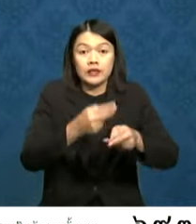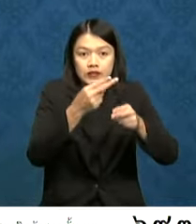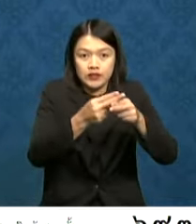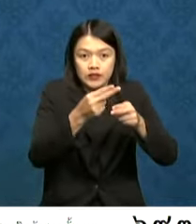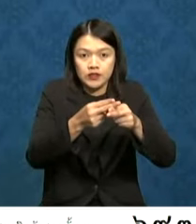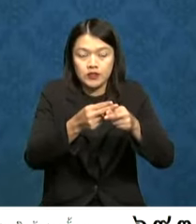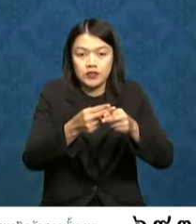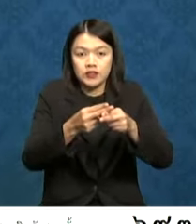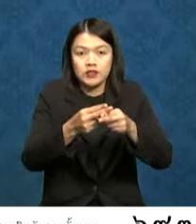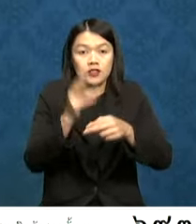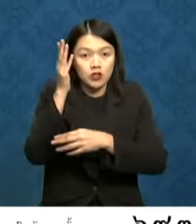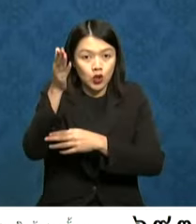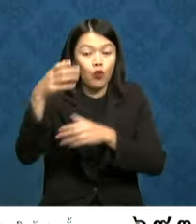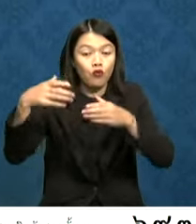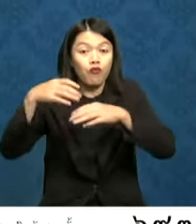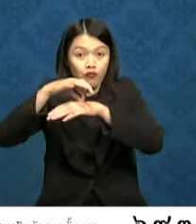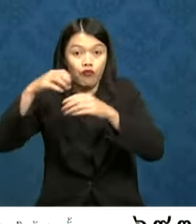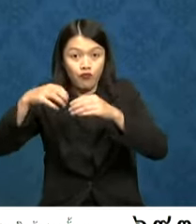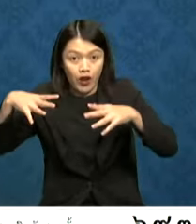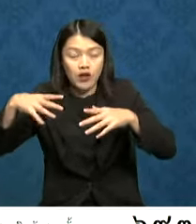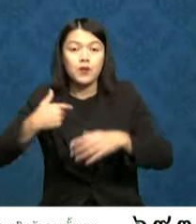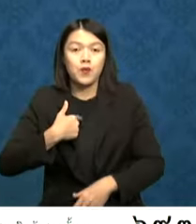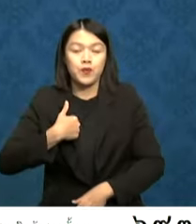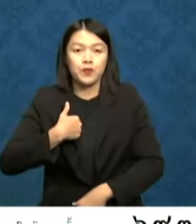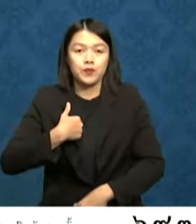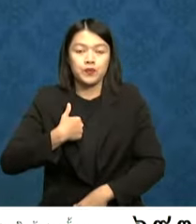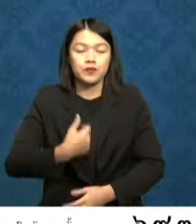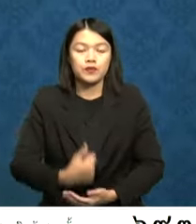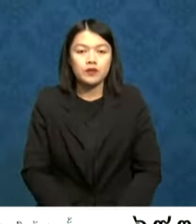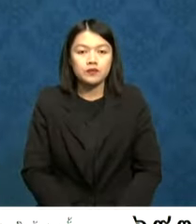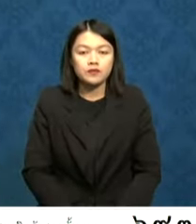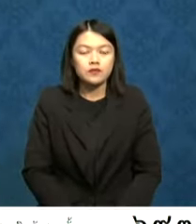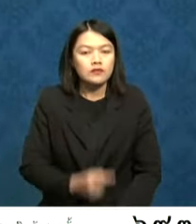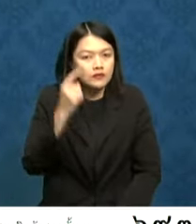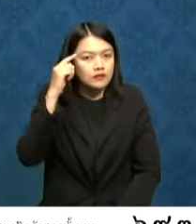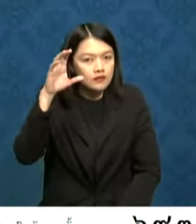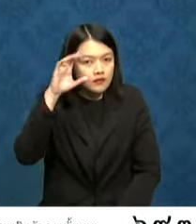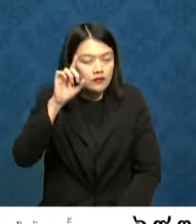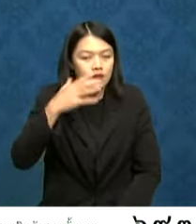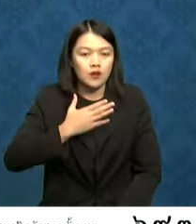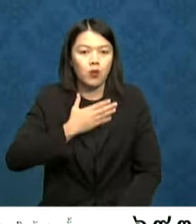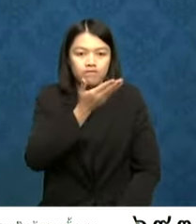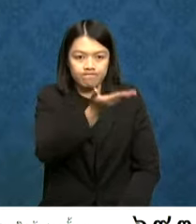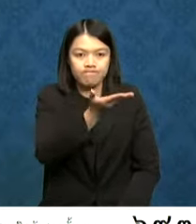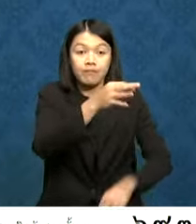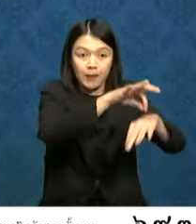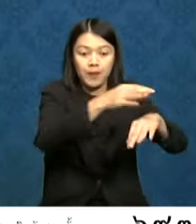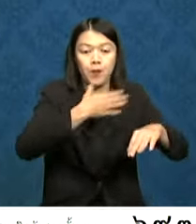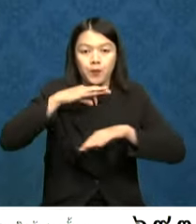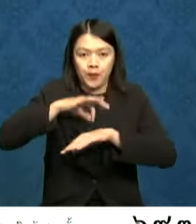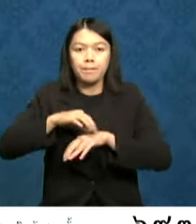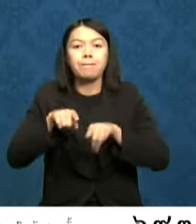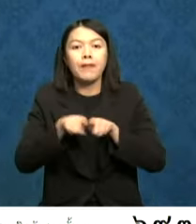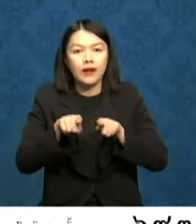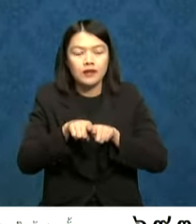นำฝ่ายค้านในอนาคตอันใกล้นี้สิ่งที่ผมเชื่อครับว่าส่วนหนึ่งที่ทำให้ผมและท่านมาอยู่ตรงนี้นอกจากบริบทและ